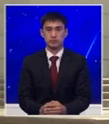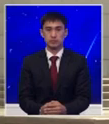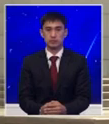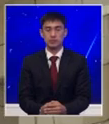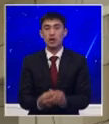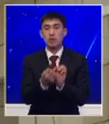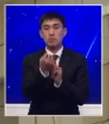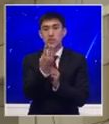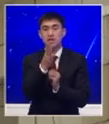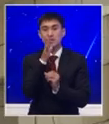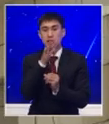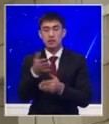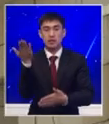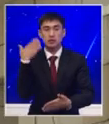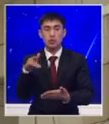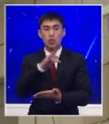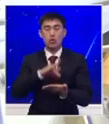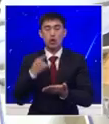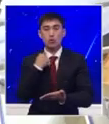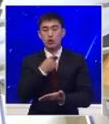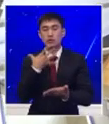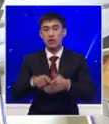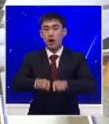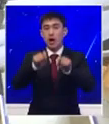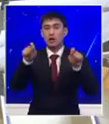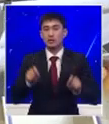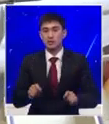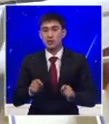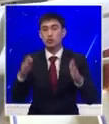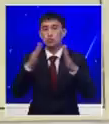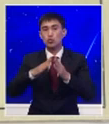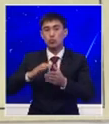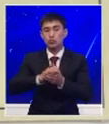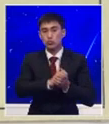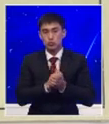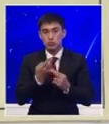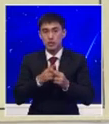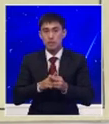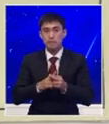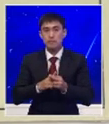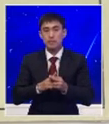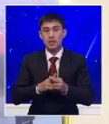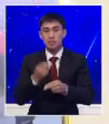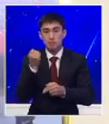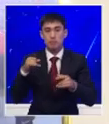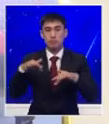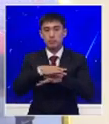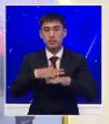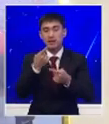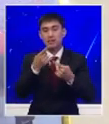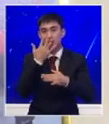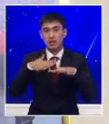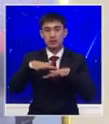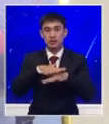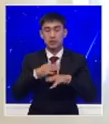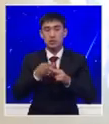Ровно 15 лет назад в городе Талдыкурган свои двери гостеприимно распахнул Дом дружбы, где под единым шанераком собрались представители разных